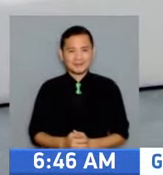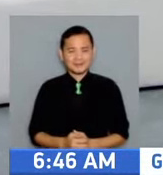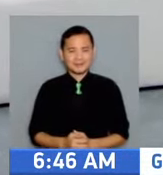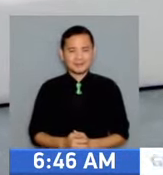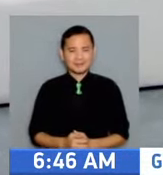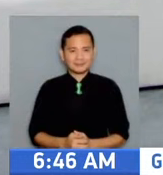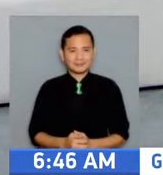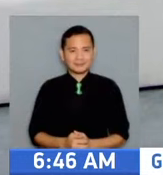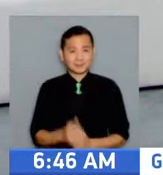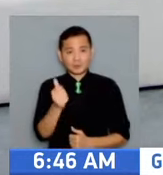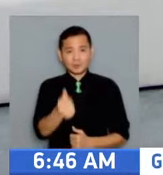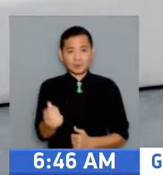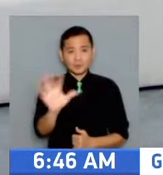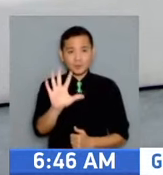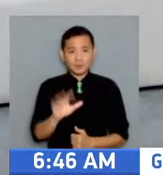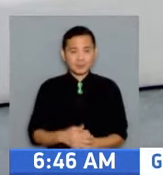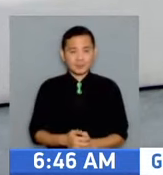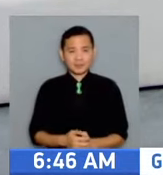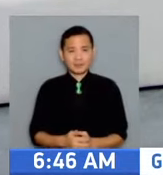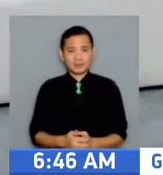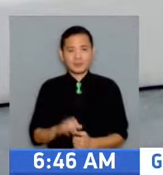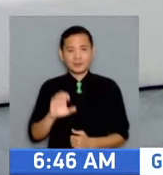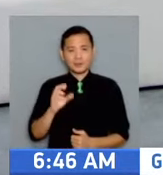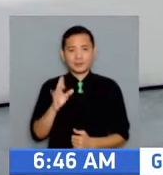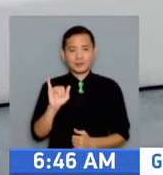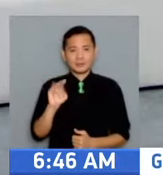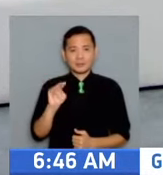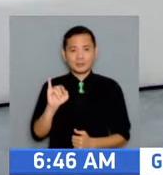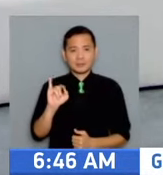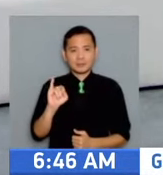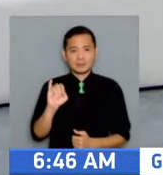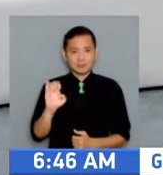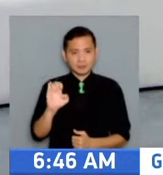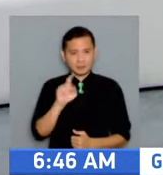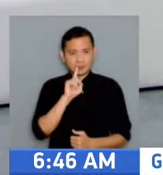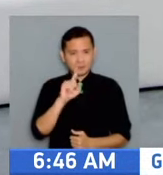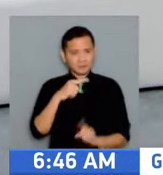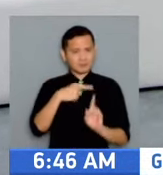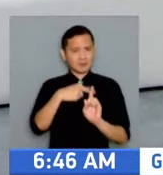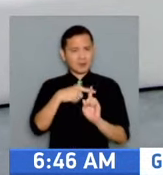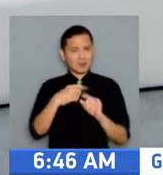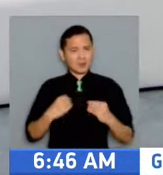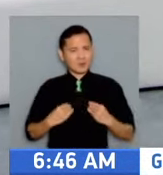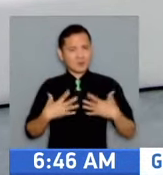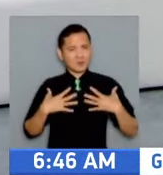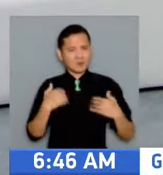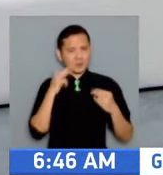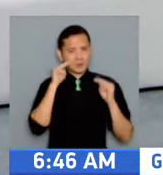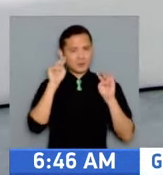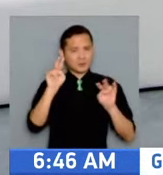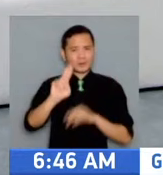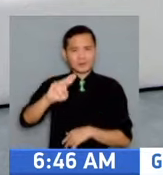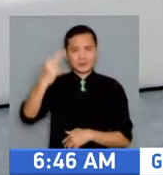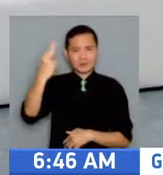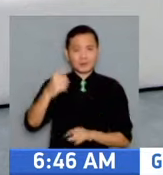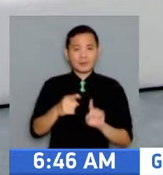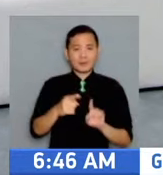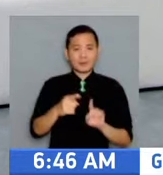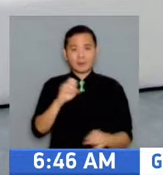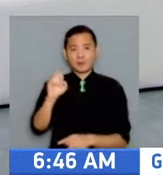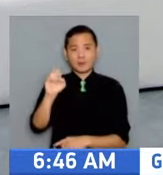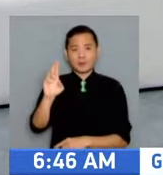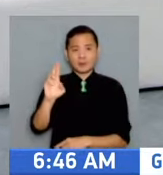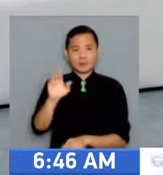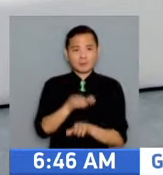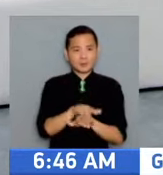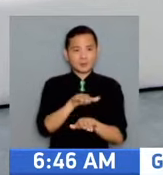kay Christine Bilwag. Nakaka-good vibes daw talaga kapag nanonood ng unang hirit. Nanonood siya from Oriental Mindoro. Wow! Hello.